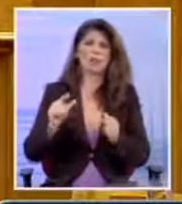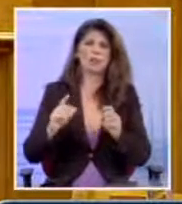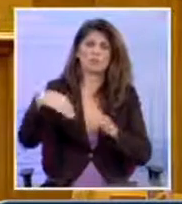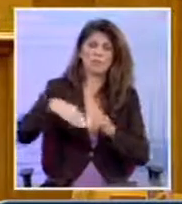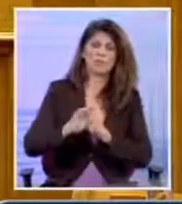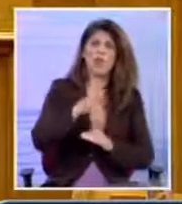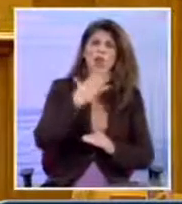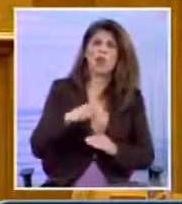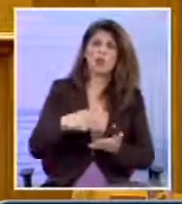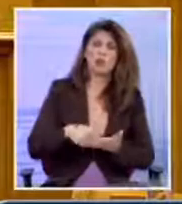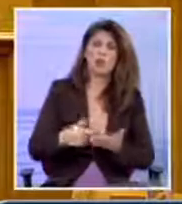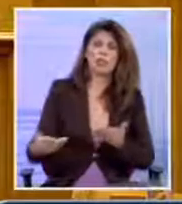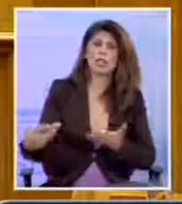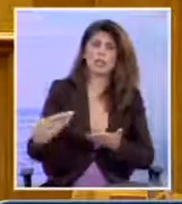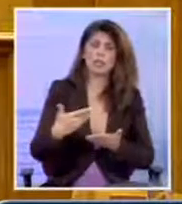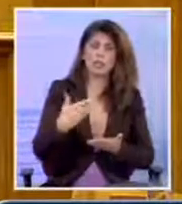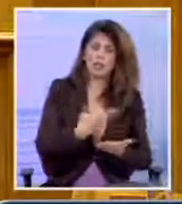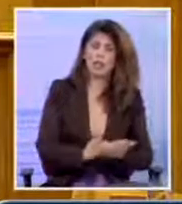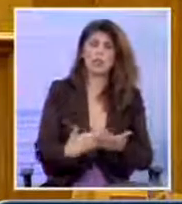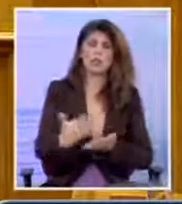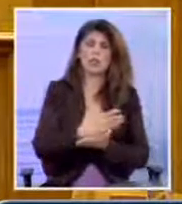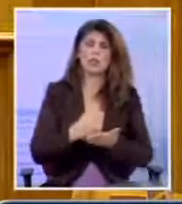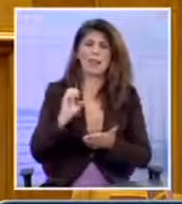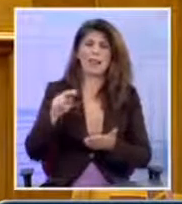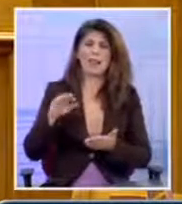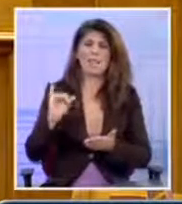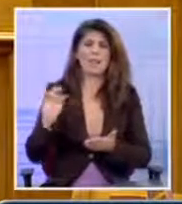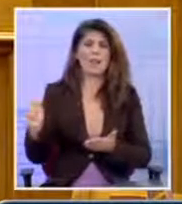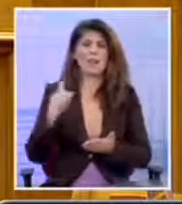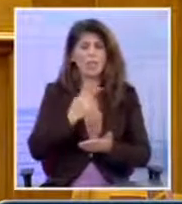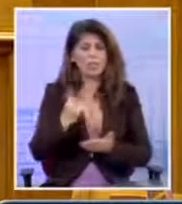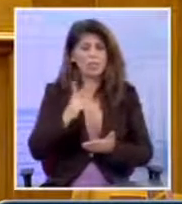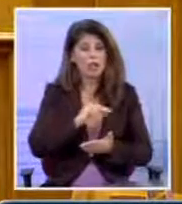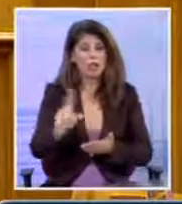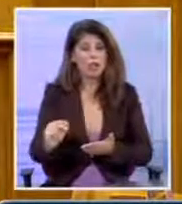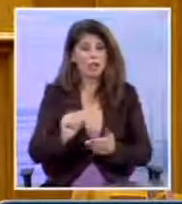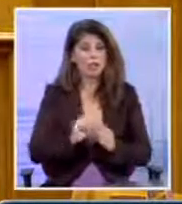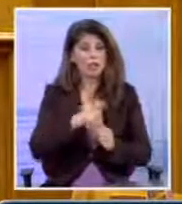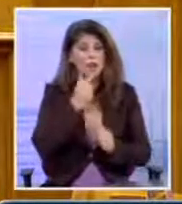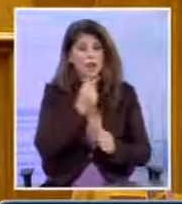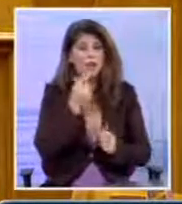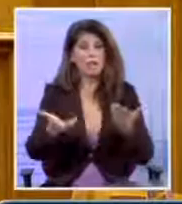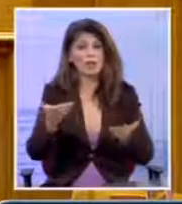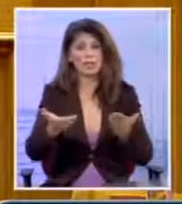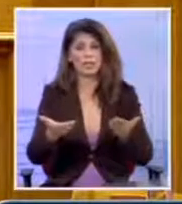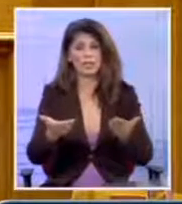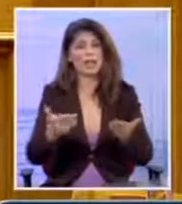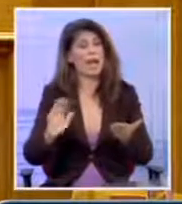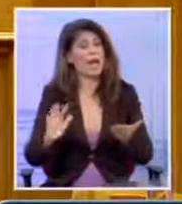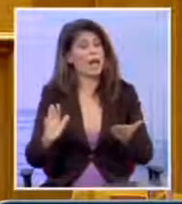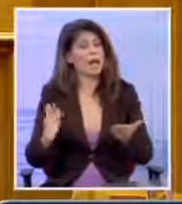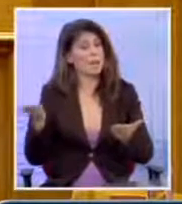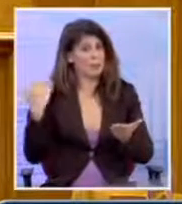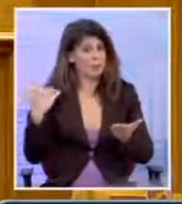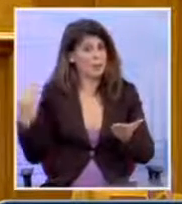φορολογικών δηλώσεων, εισοδήματος, έμφυα κτλ. Συγκρίνουμε δύο ίδιους μήνες για να είναι και εύκολη η σύγκριση. Αλλά επειδή